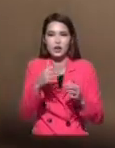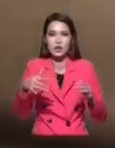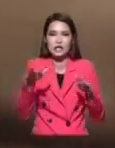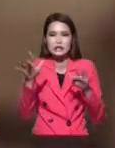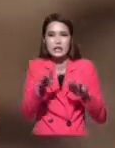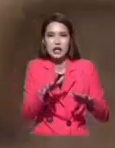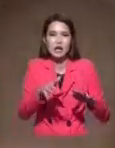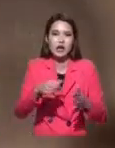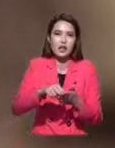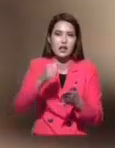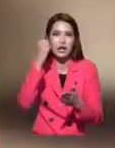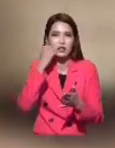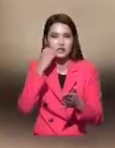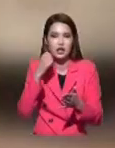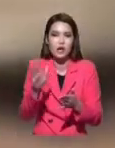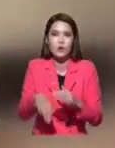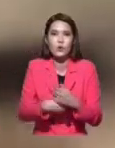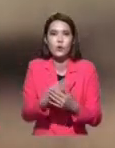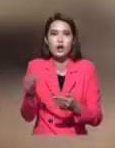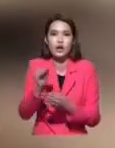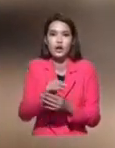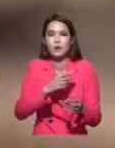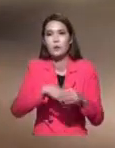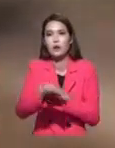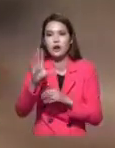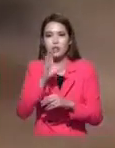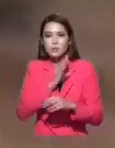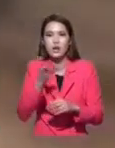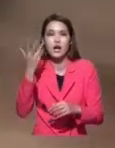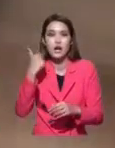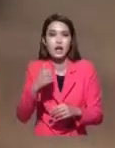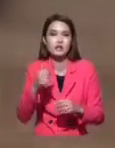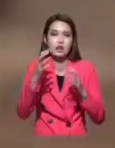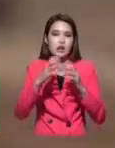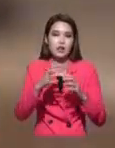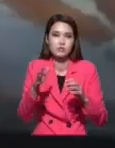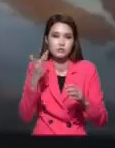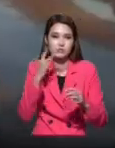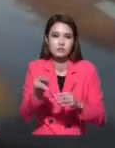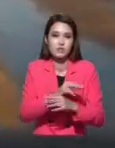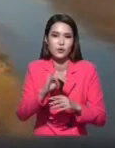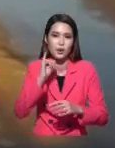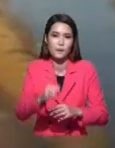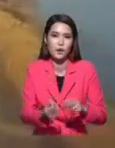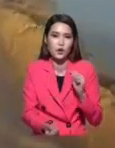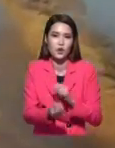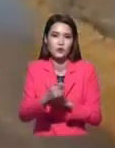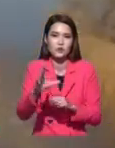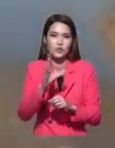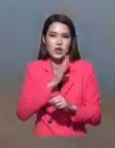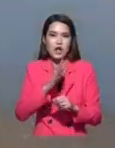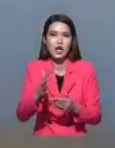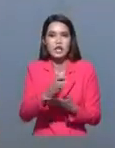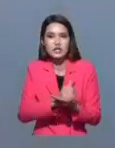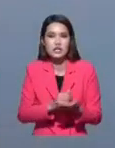сняли до старого грунта и уехали. Теперь участок как после бомбежки, говорят сельчане. А в дождь по ней ни на чем, кроме трактора, не проехать. Такая